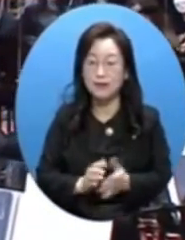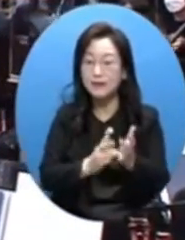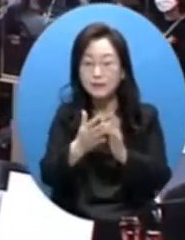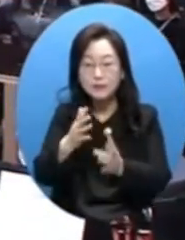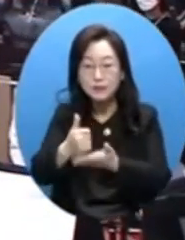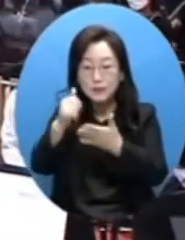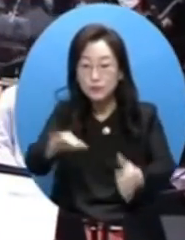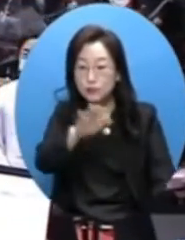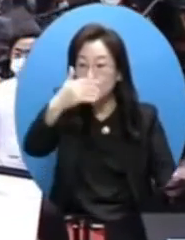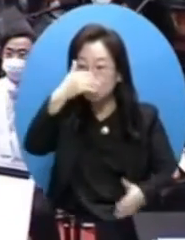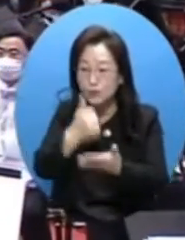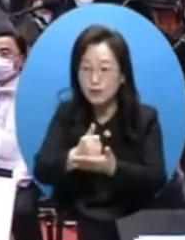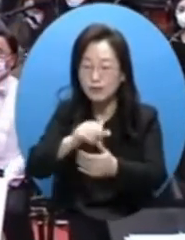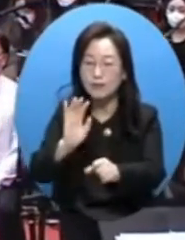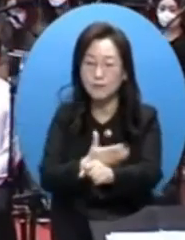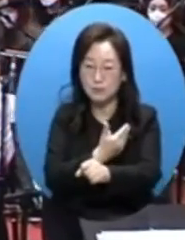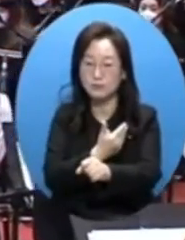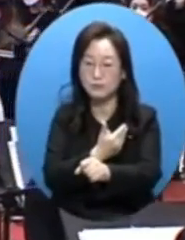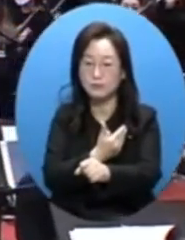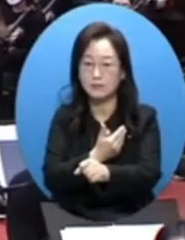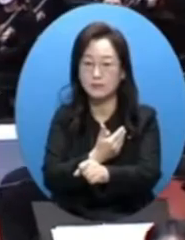예수님께서 우리의 죄와 허물과